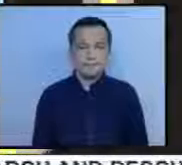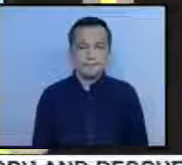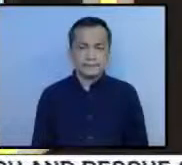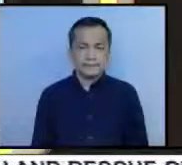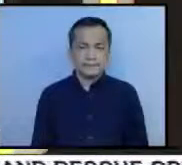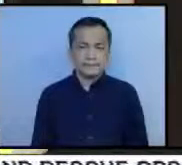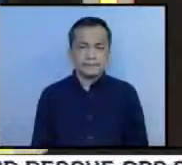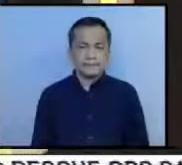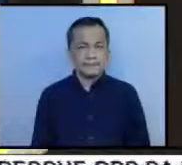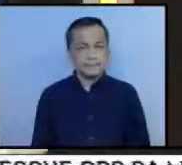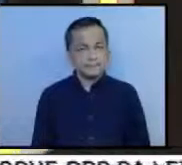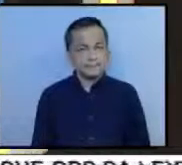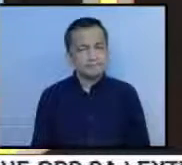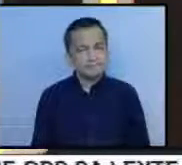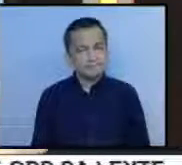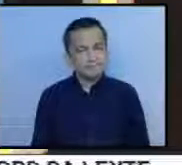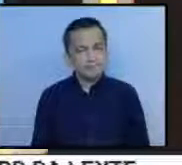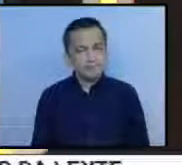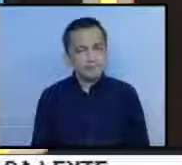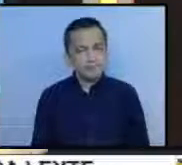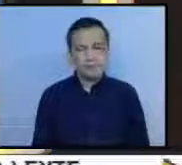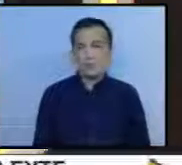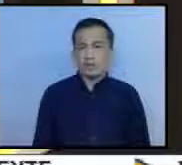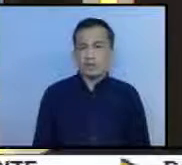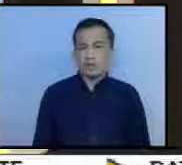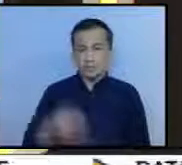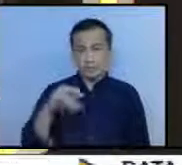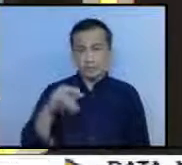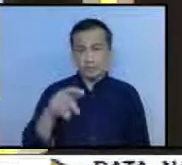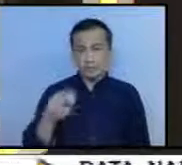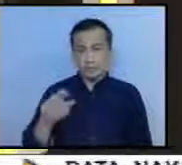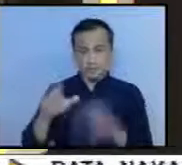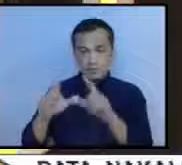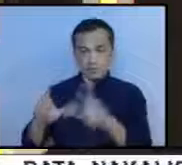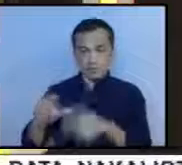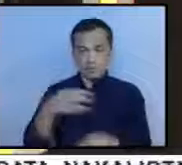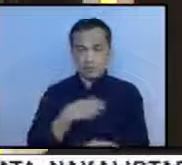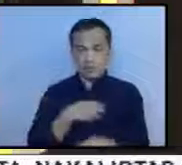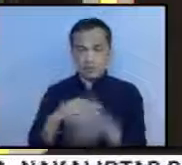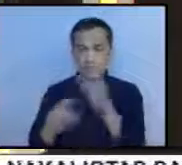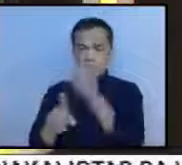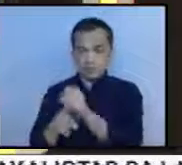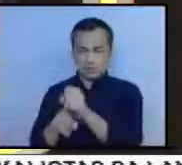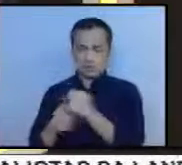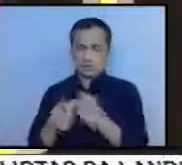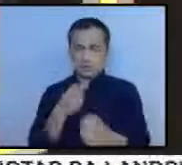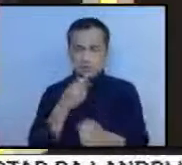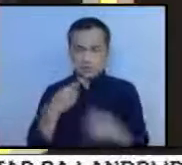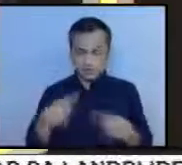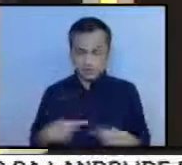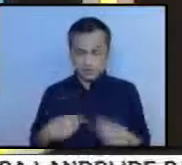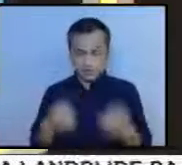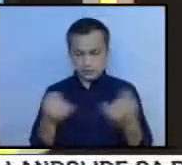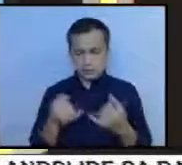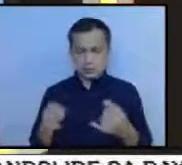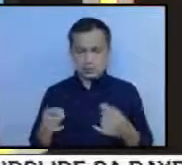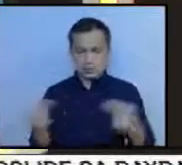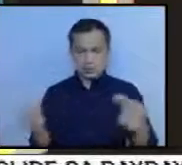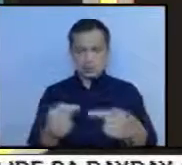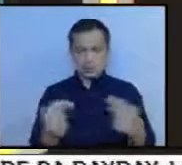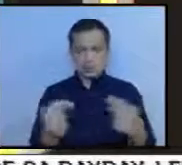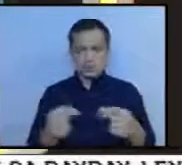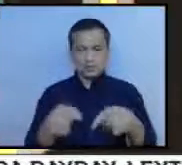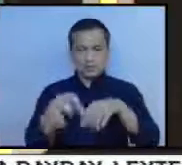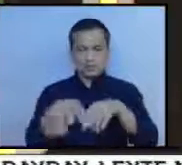Mag-amang kapwa wanted ng Pandakan Police, arestado dahil sa kasong serious physical injury matapos makaaway ang kapitbahay